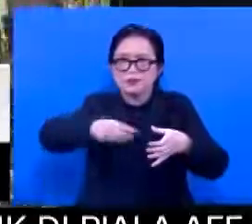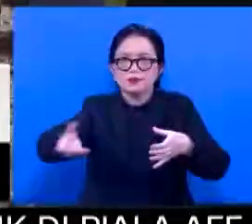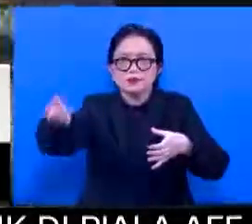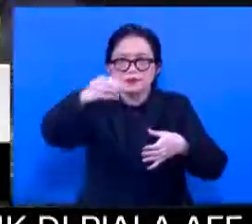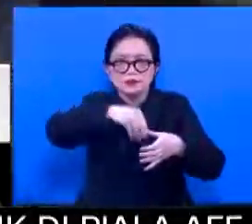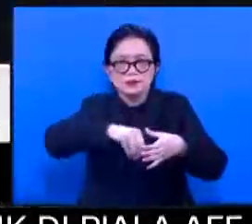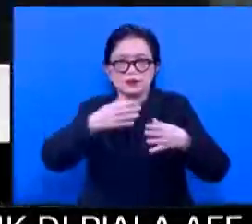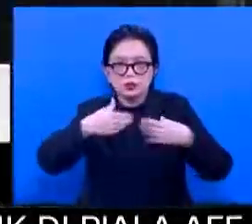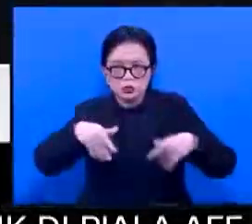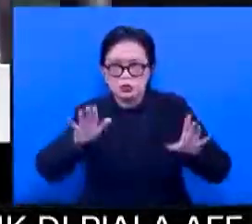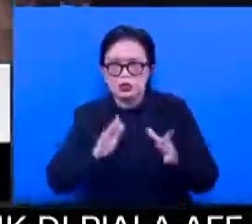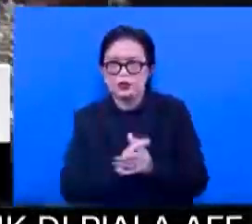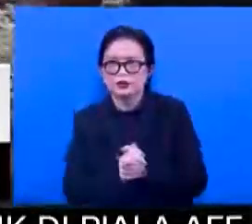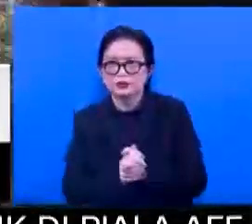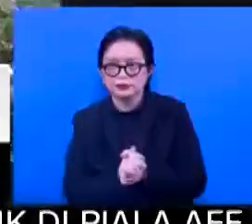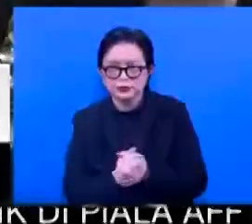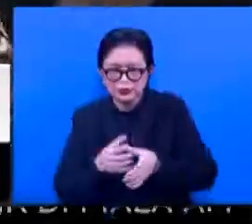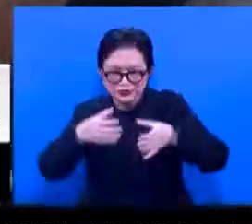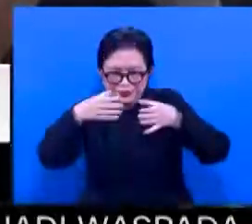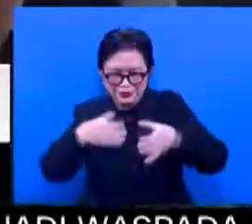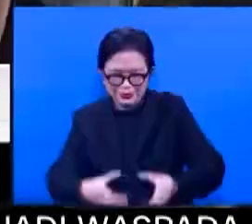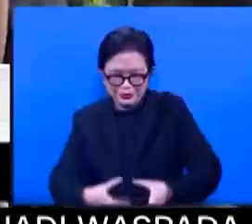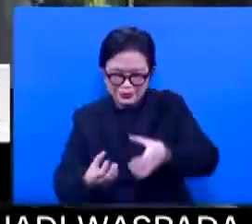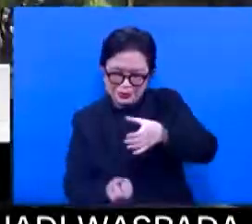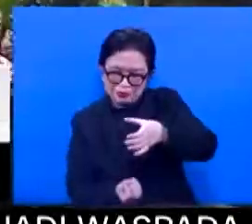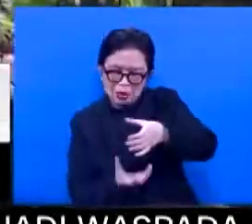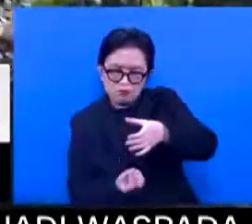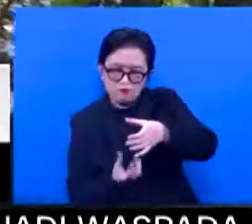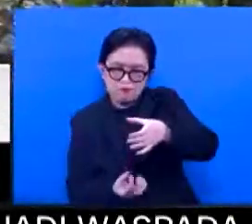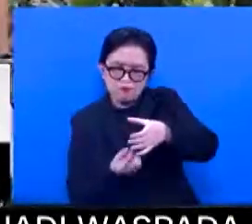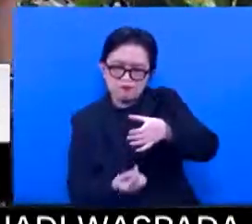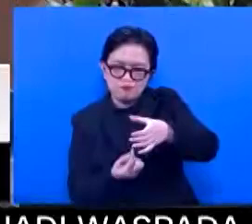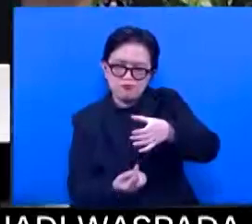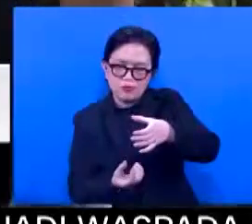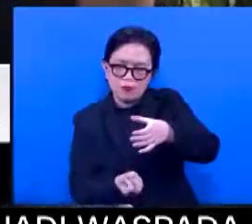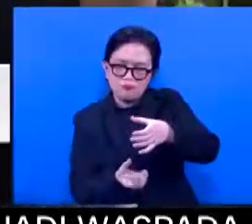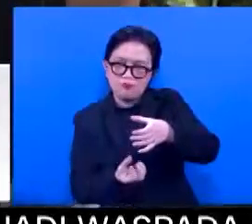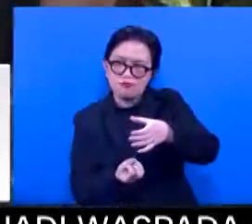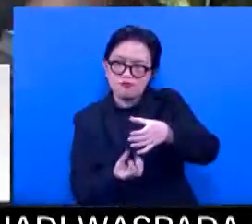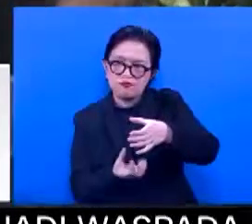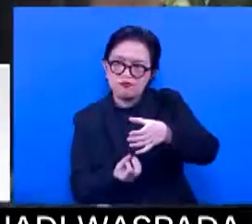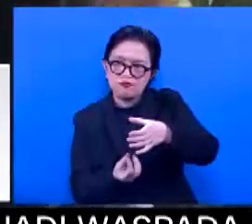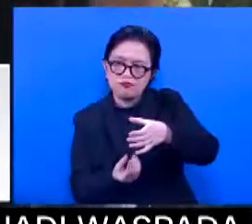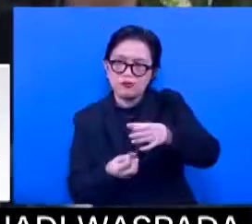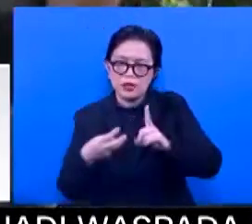Begitu udah jadi bara, di bagian bawah nih, panas di sini, yang dipahasnya panas banget. Udah jadi bara di bagian bawah, kita langsung